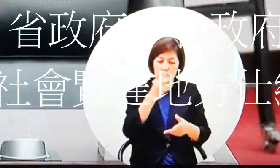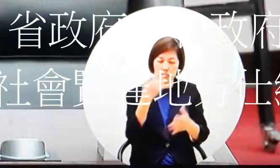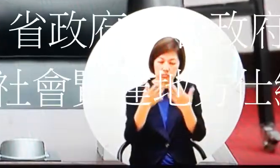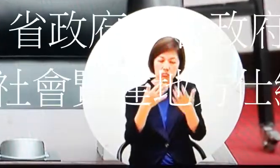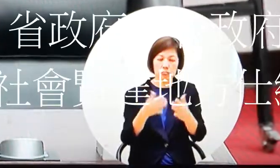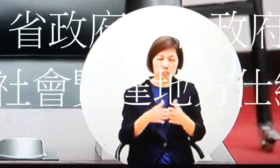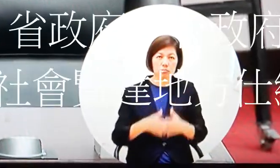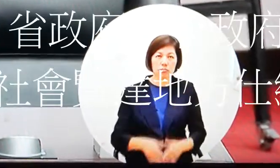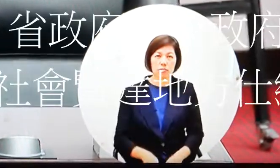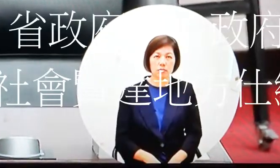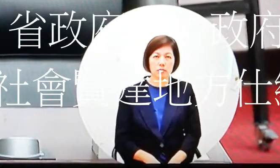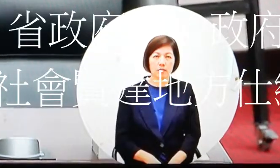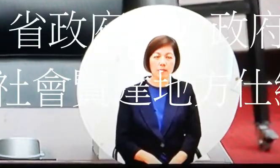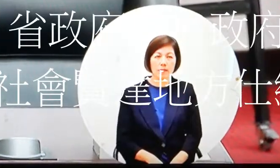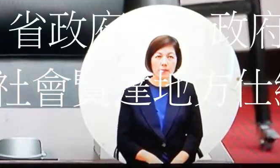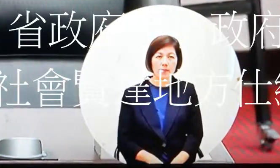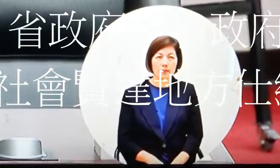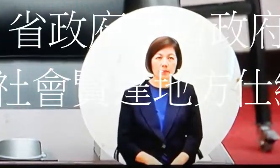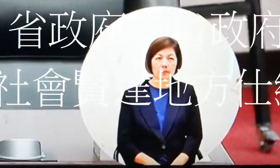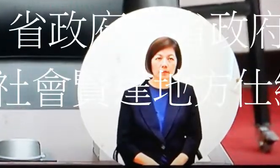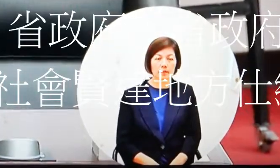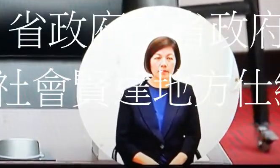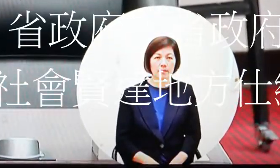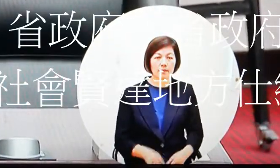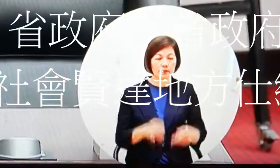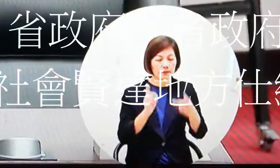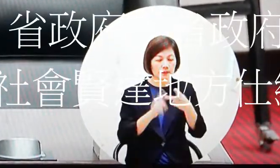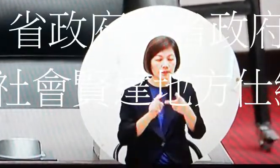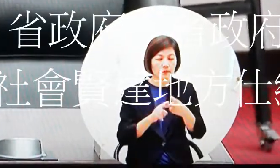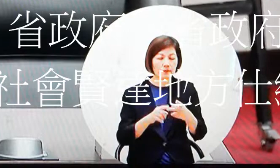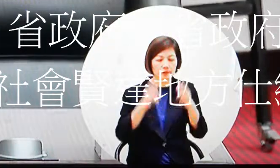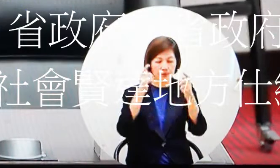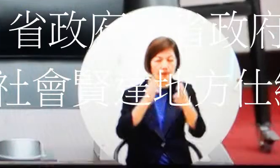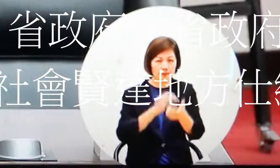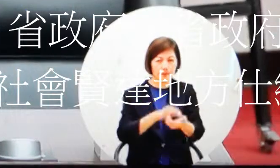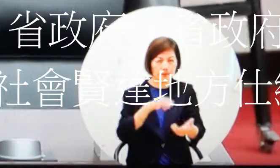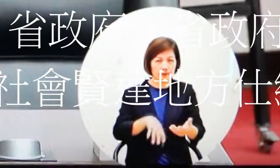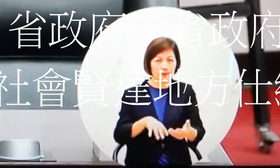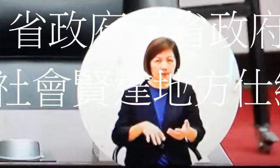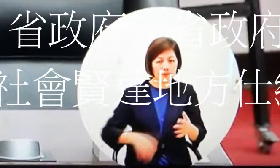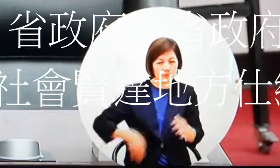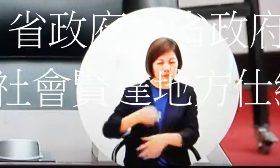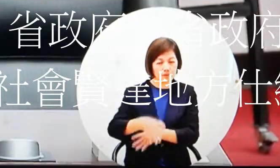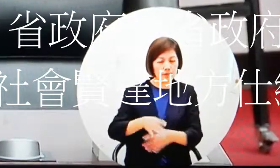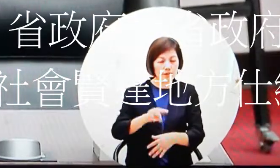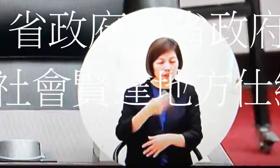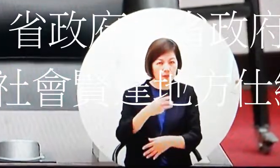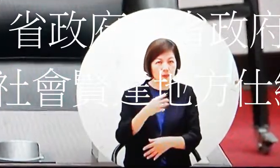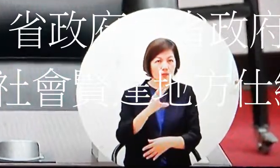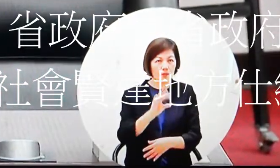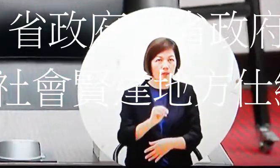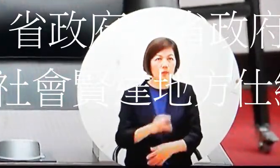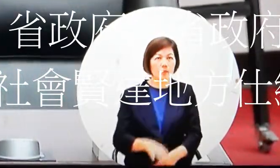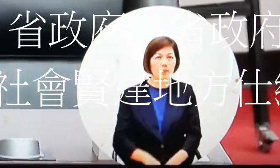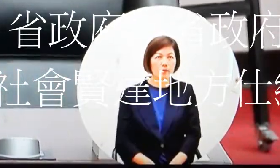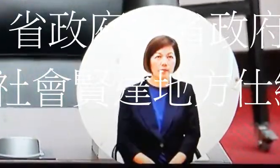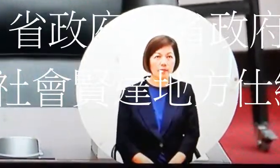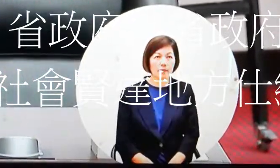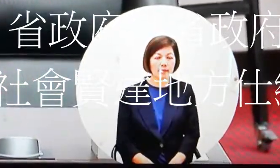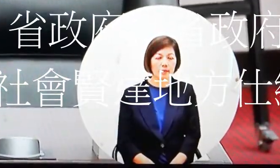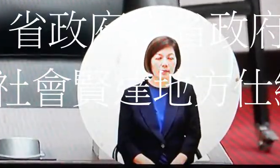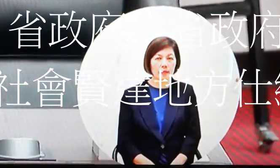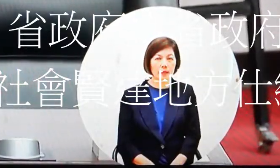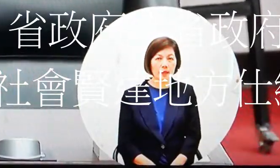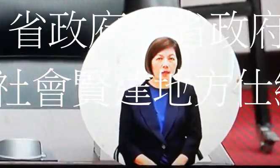那第二个，我们居然高一在一开始，我们市政府居然出了300万哦，是700多万的创教基金，市政府出